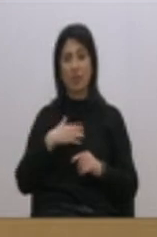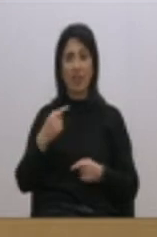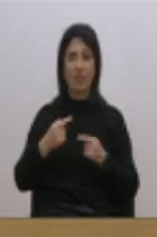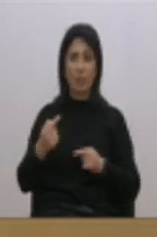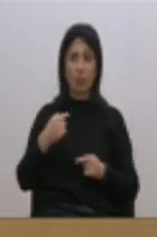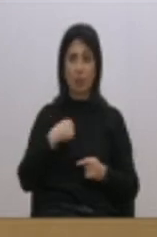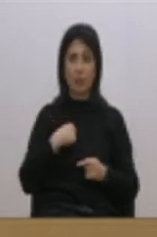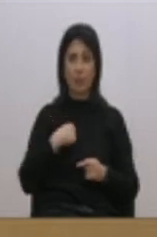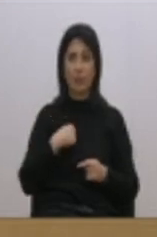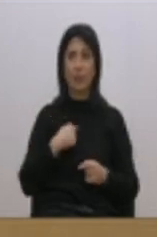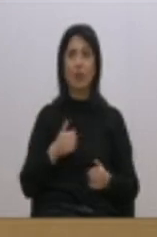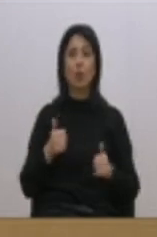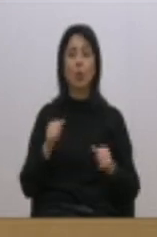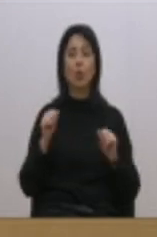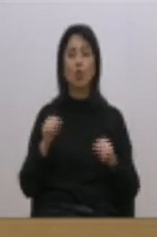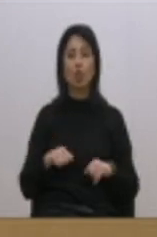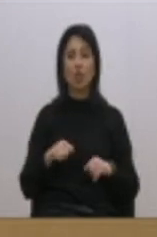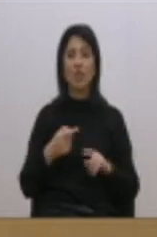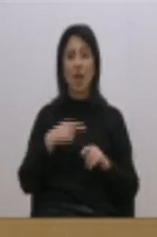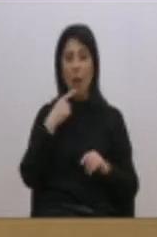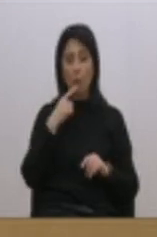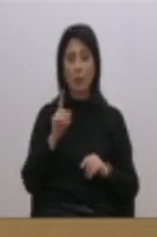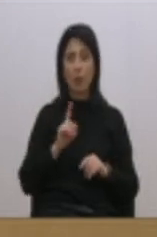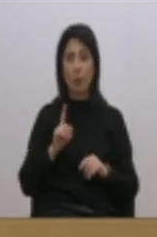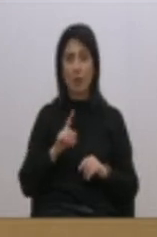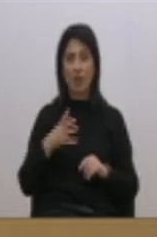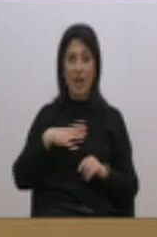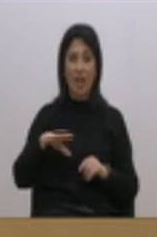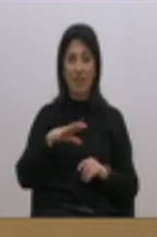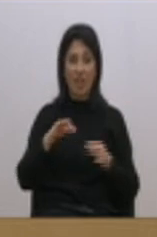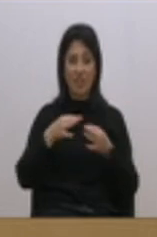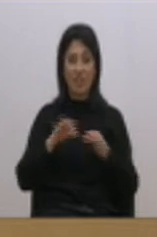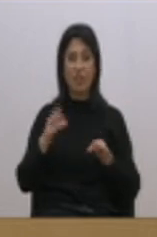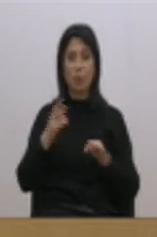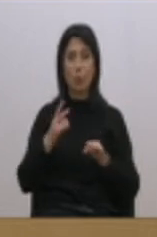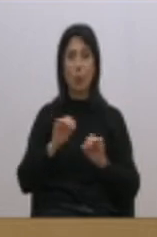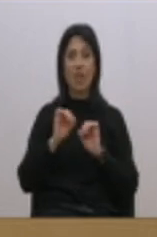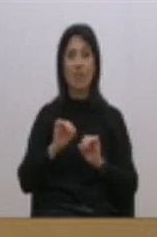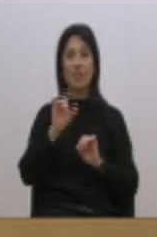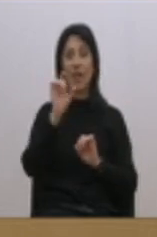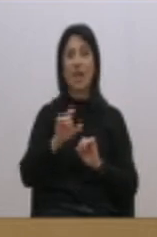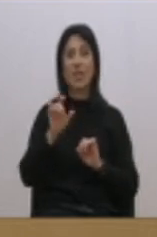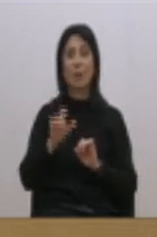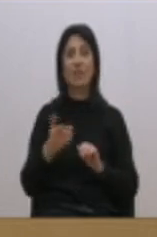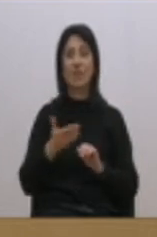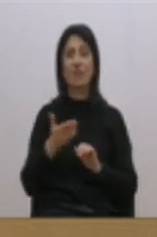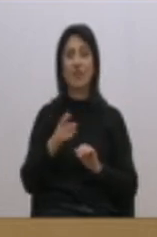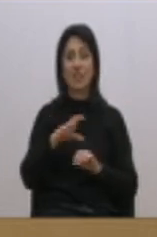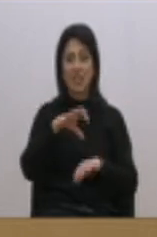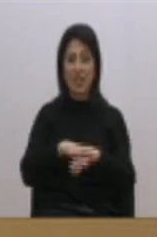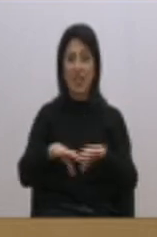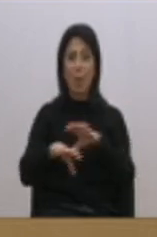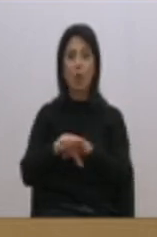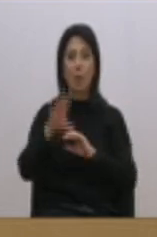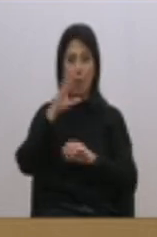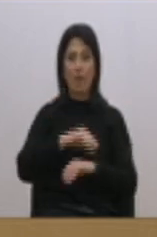გვებრძოდნენ. Როგორ შეიძლება ამბობდე, რომ ქვეყნის თავისუფლება უნდა დავიცვა ადამიანებით, რომლის დამონებაც